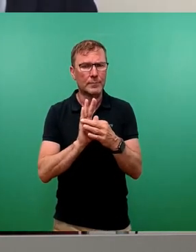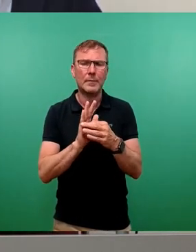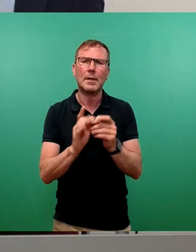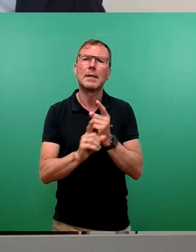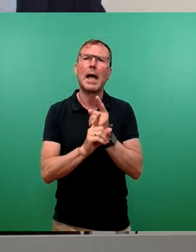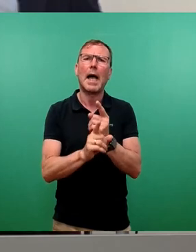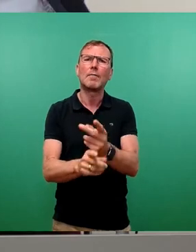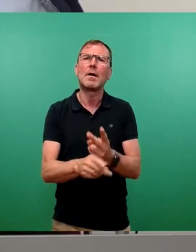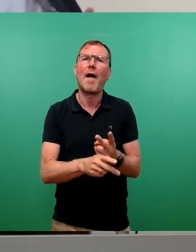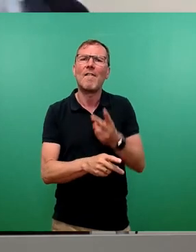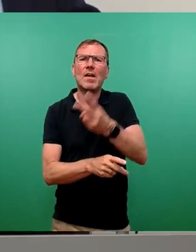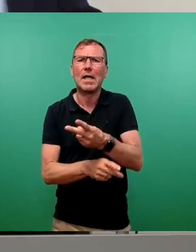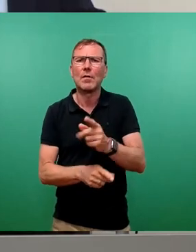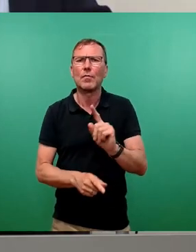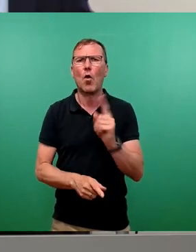des Oberbürgermeisters.